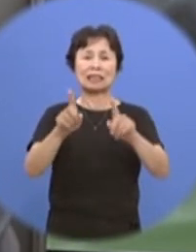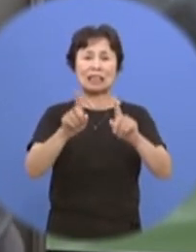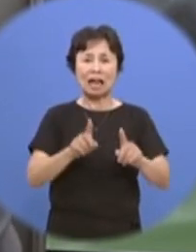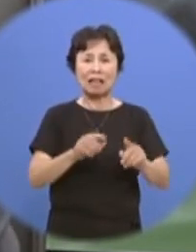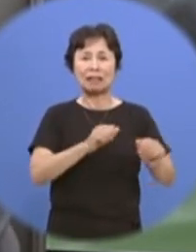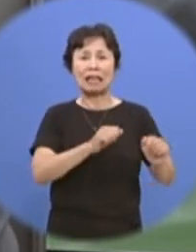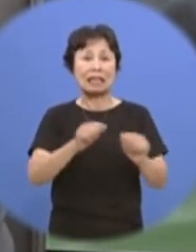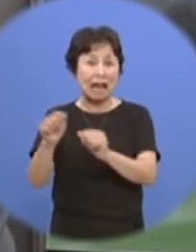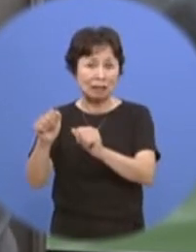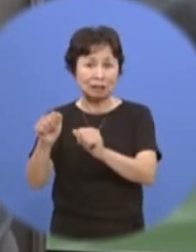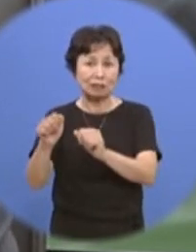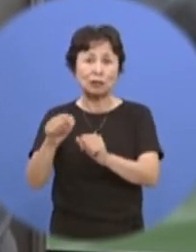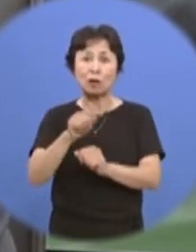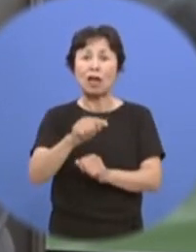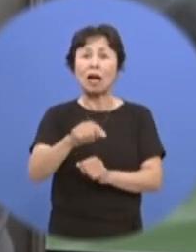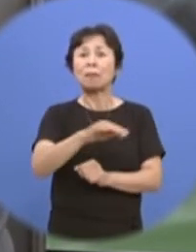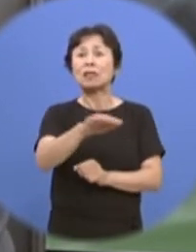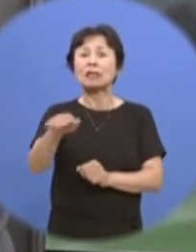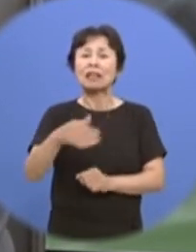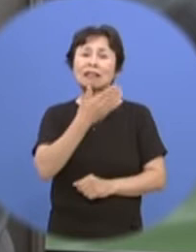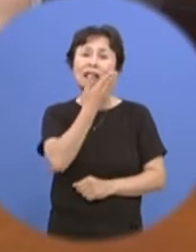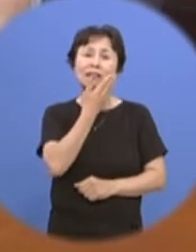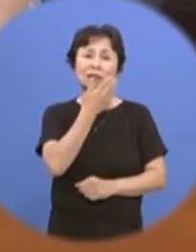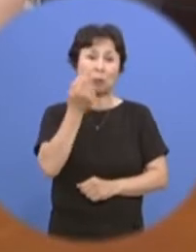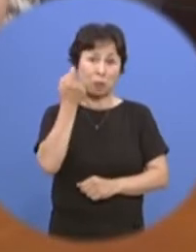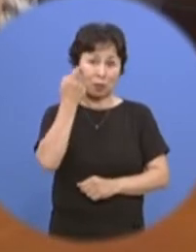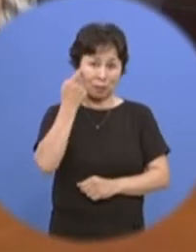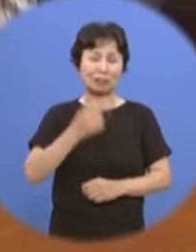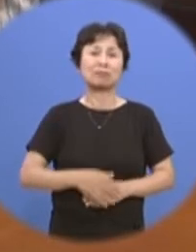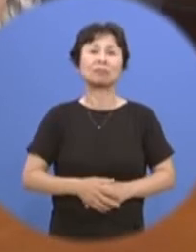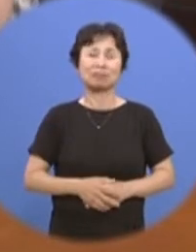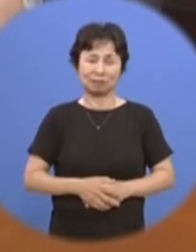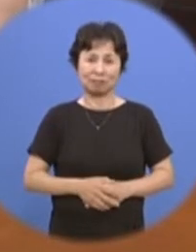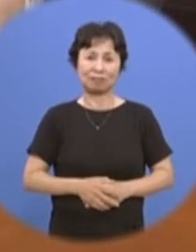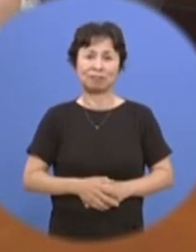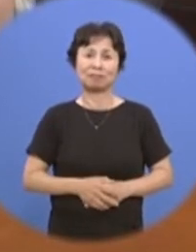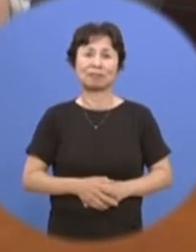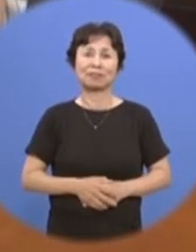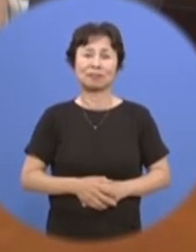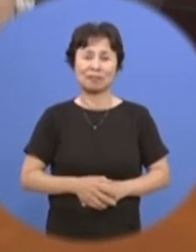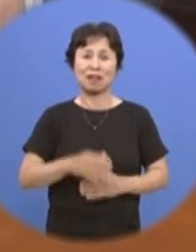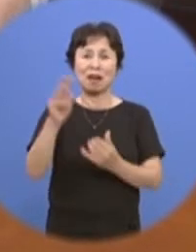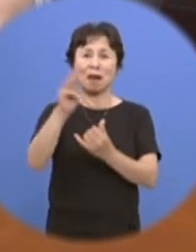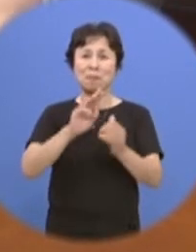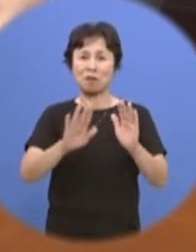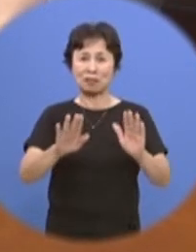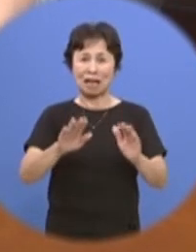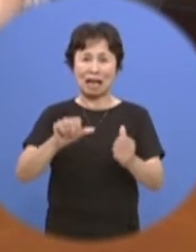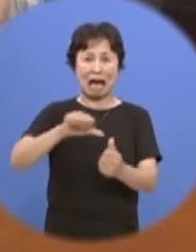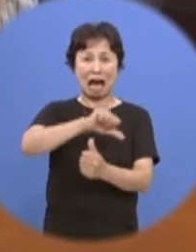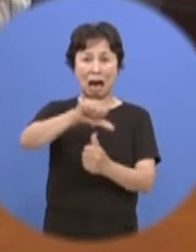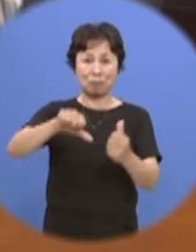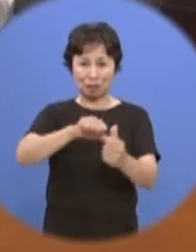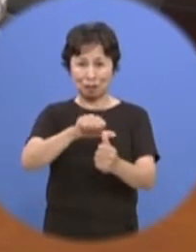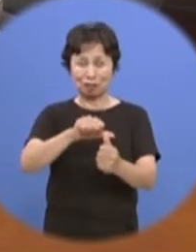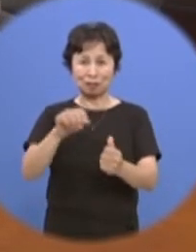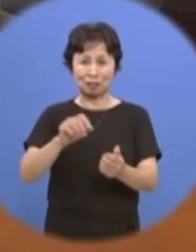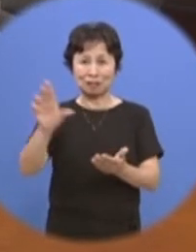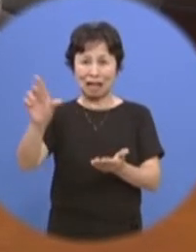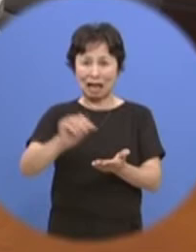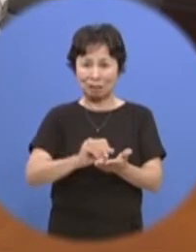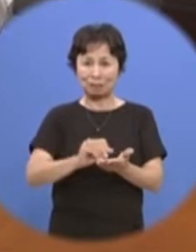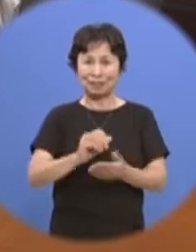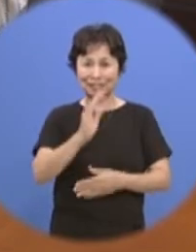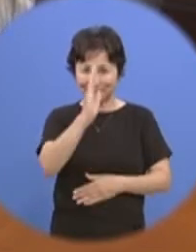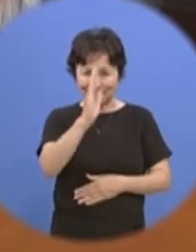が大事じゃないかと思います。 ですね、防災ナビアプリすぐにダウンロードしてほしいです、 ぜひよろしくお願いします、 はい、ありがとうございました、 はい、ありがとう